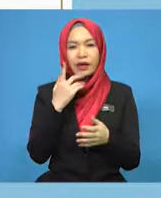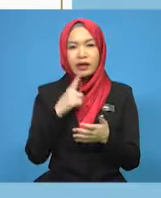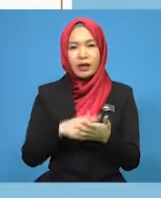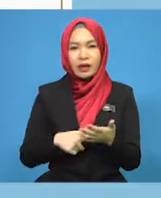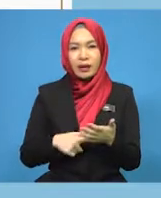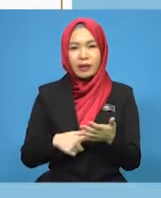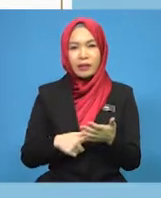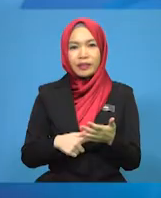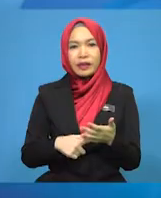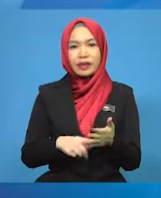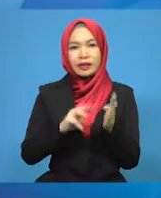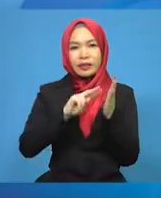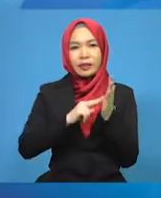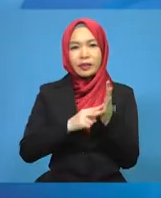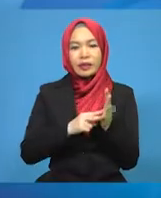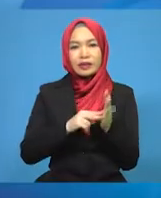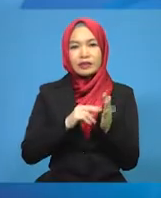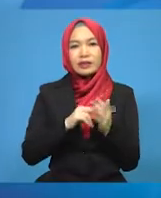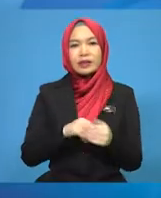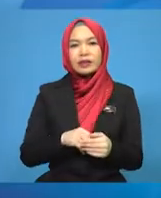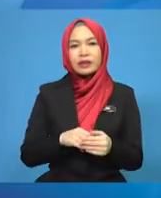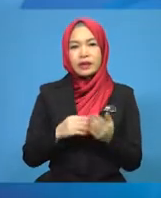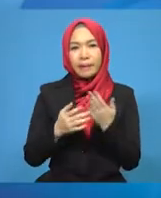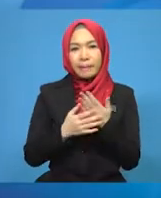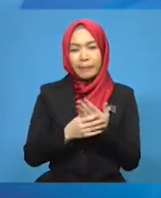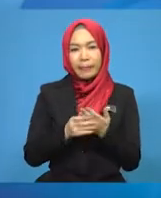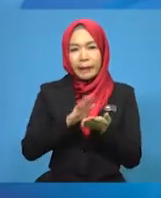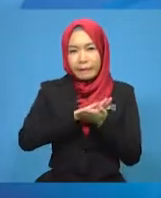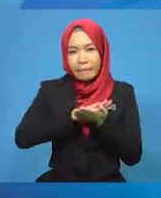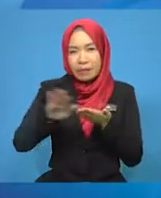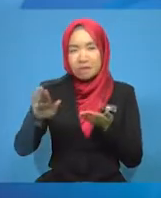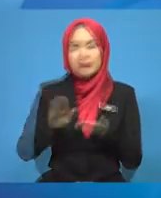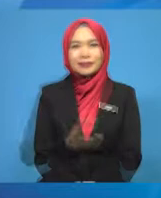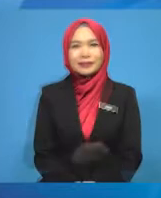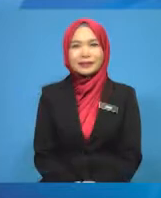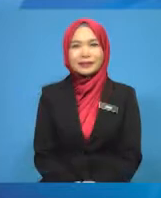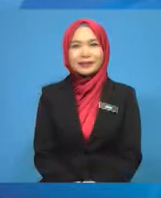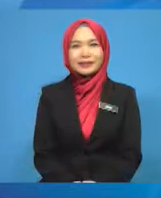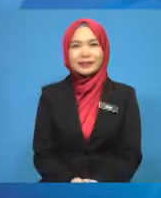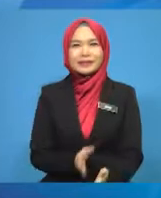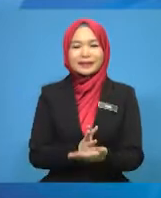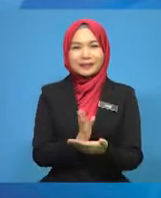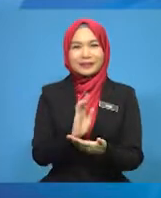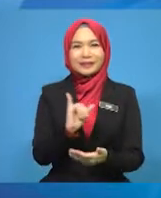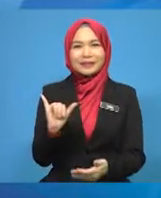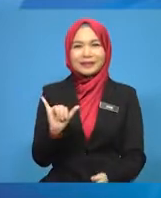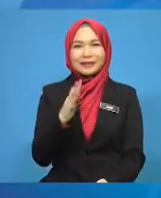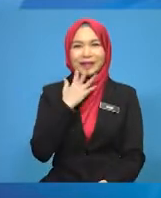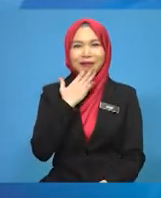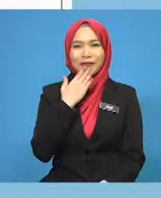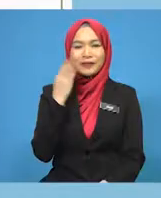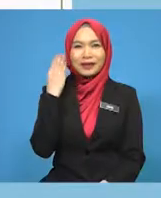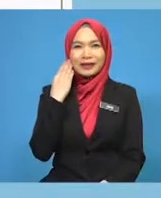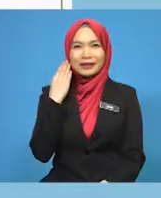bersih. Baiklah, seterusnya kita ke warna yang berikutnya. Warna berikutnya adalah warna